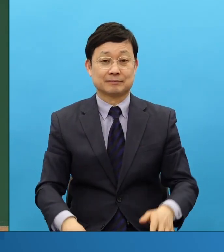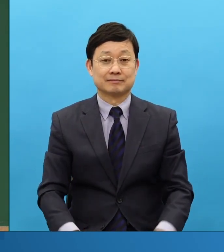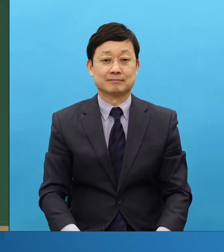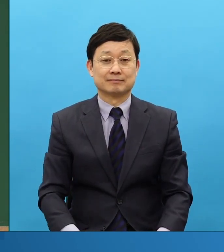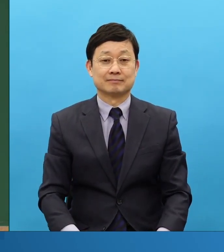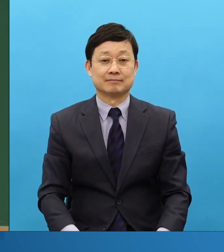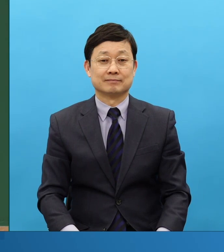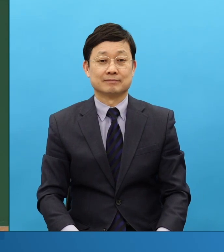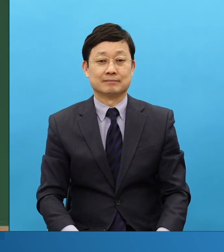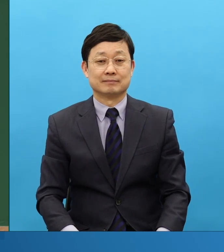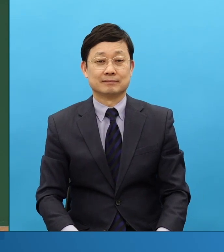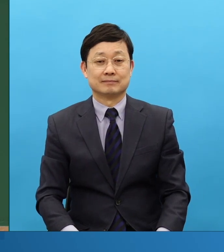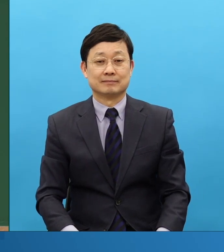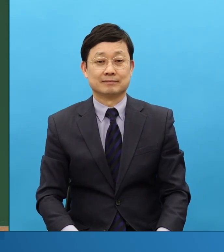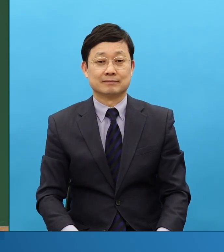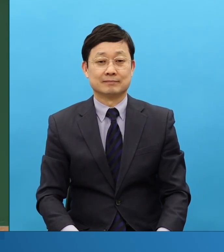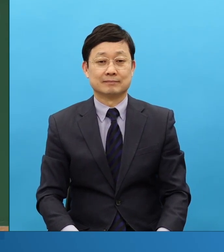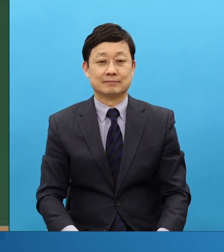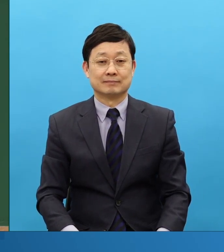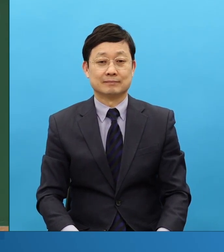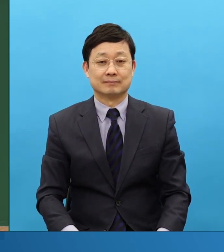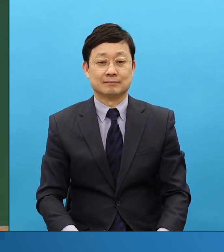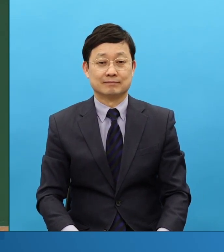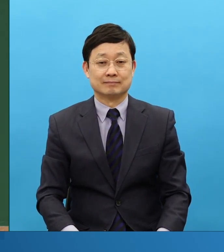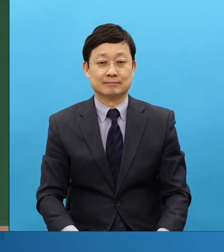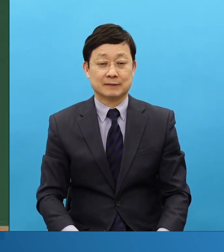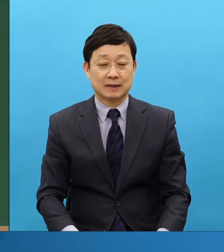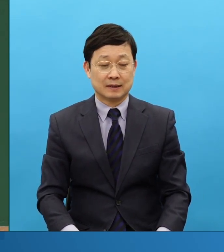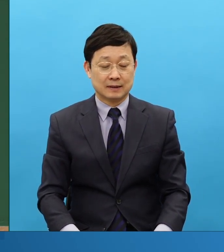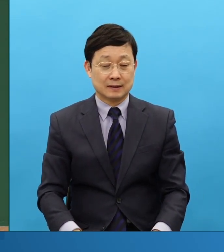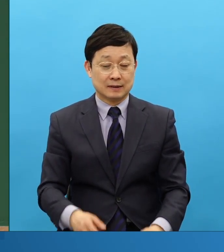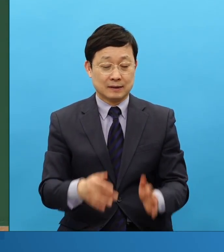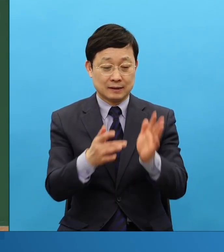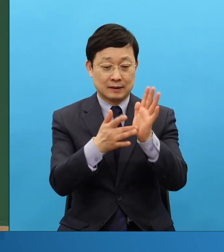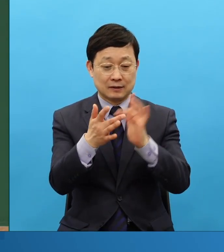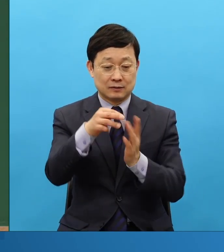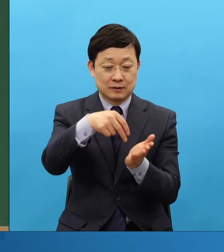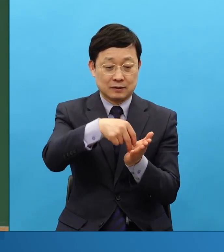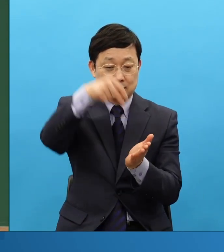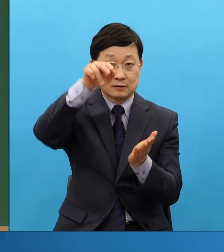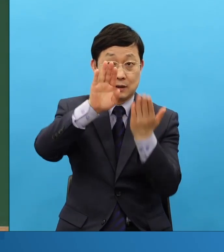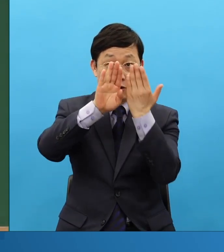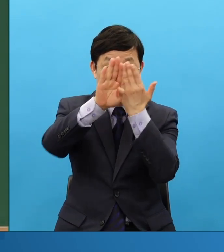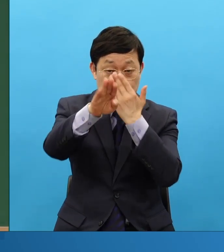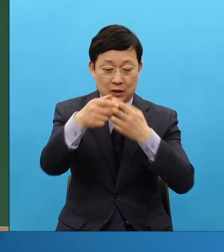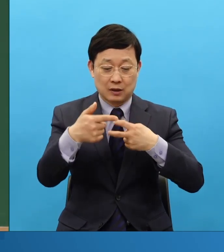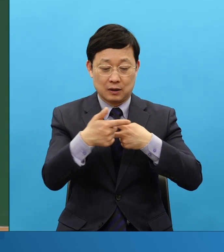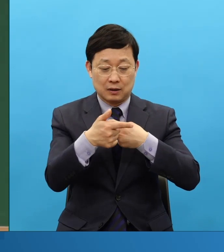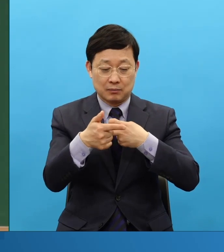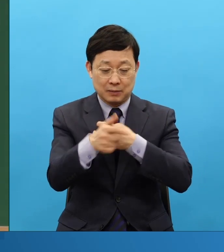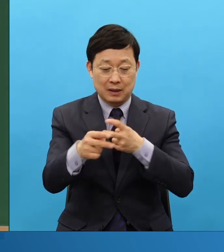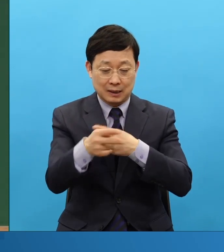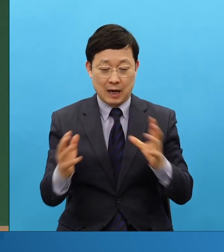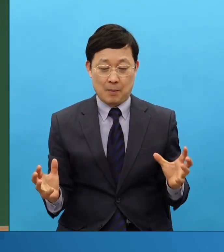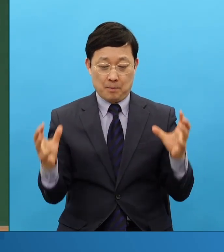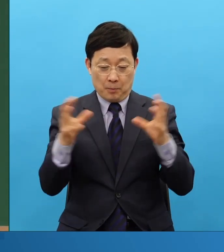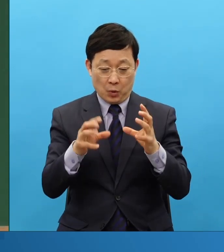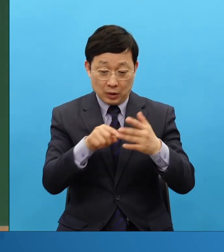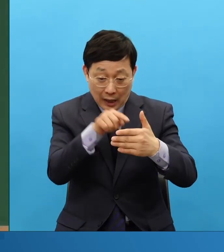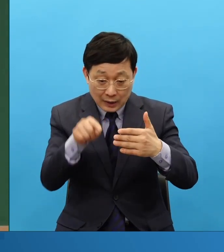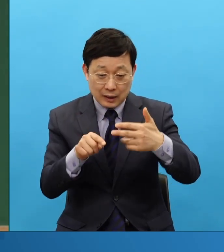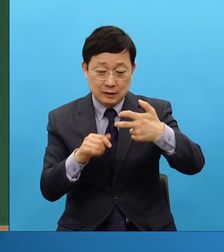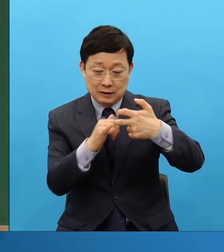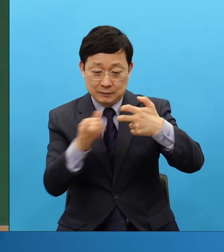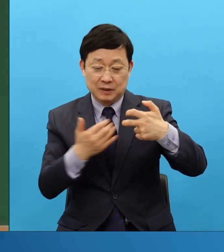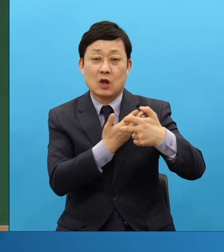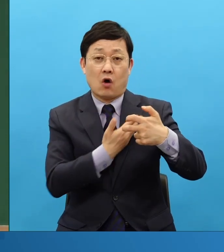감람산에서 내려 부합 성찰하신 이후에. These are individuals who received grace at the Mark's upper room and who came receiving the message from the